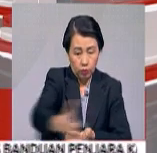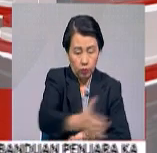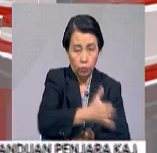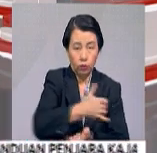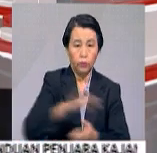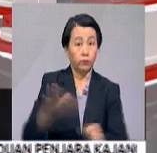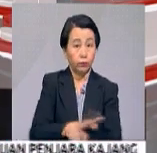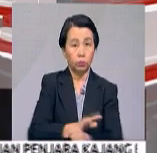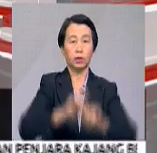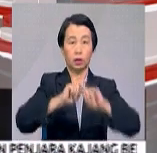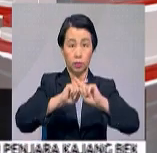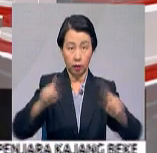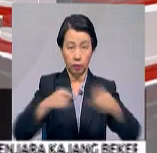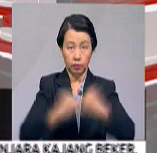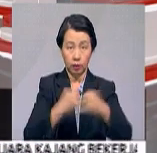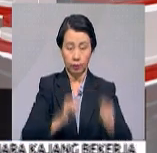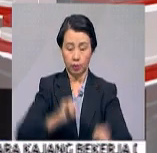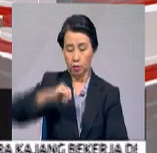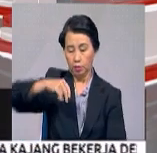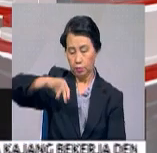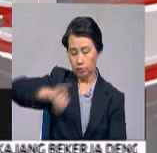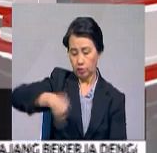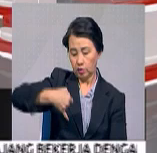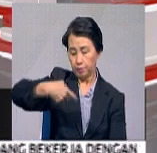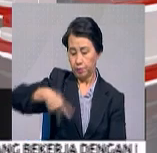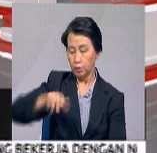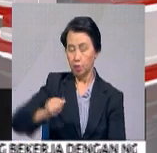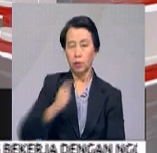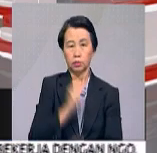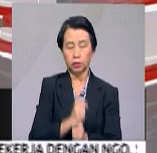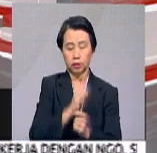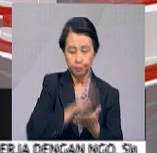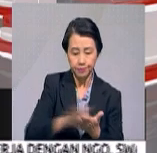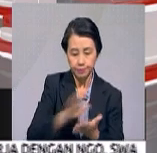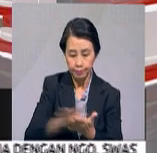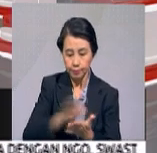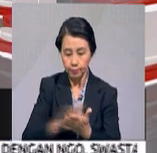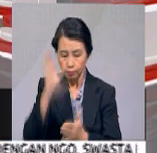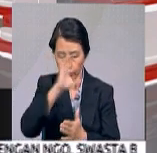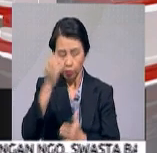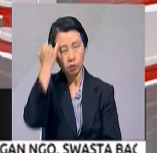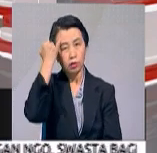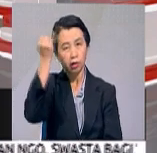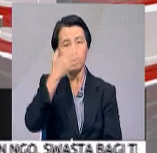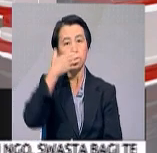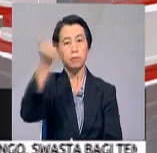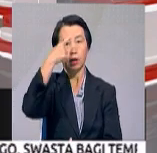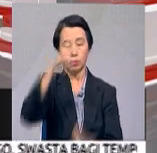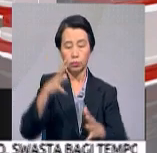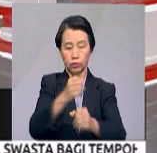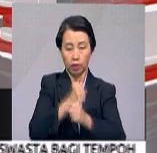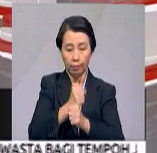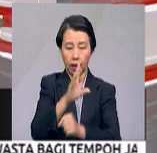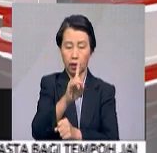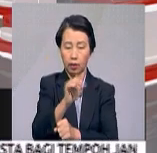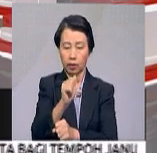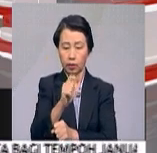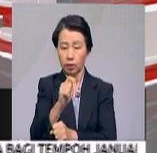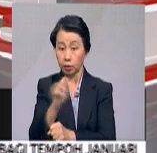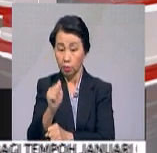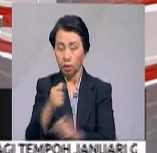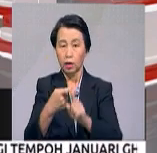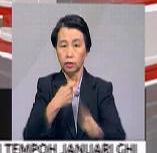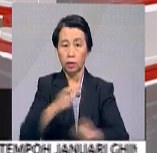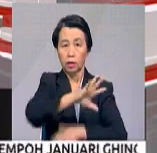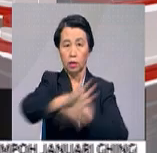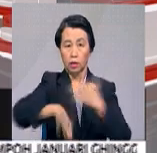sepenuhnya. Namun, Jabatan Perkhidmatan Awam JPA tetap mengemaskini dan mencari kaedah terbaik memperoleh data-data tersebut